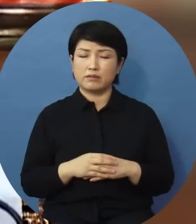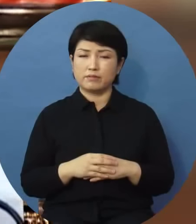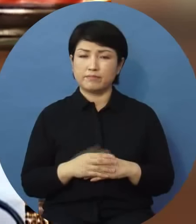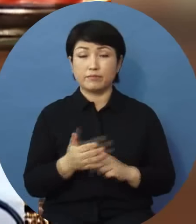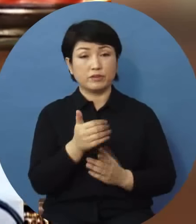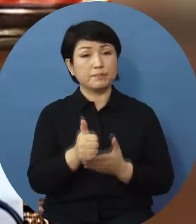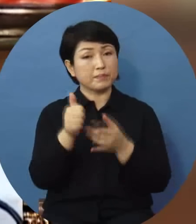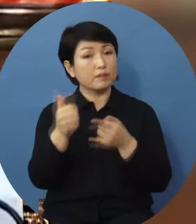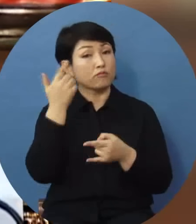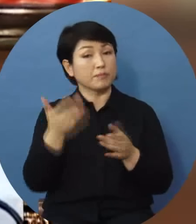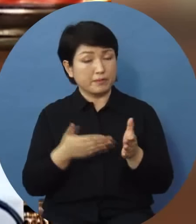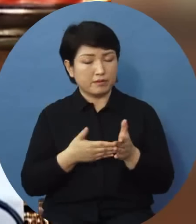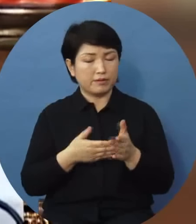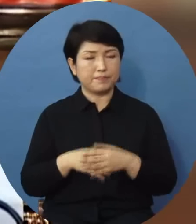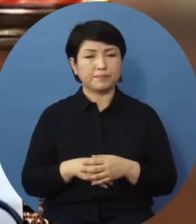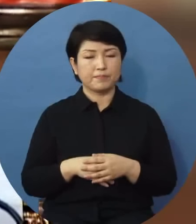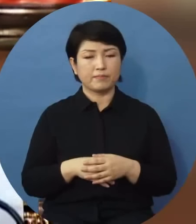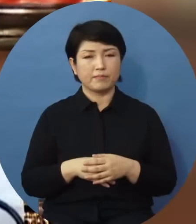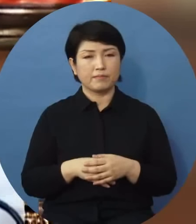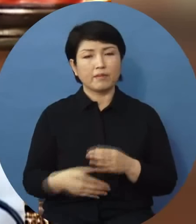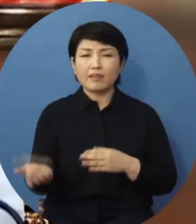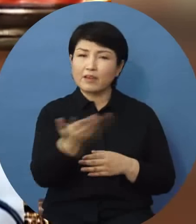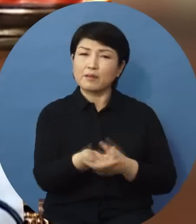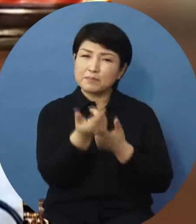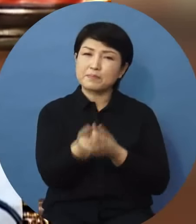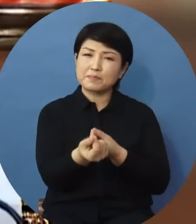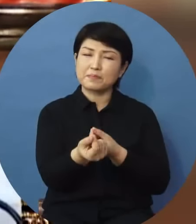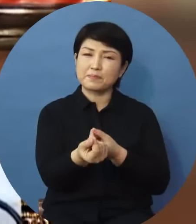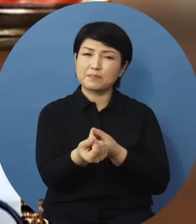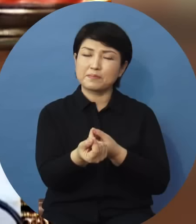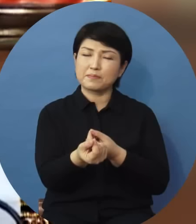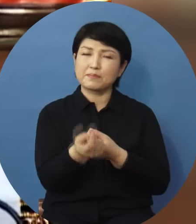이렇게 부처님께 여쭈었어요. 우리도 그렇죠.